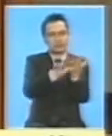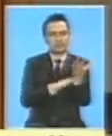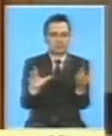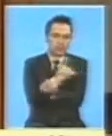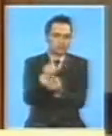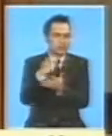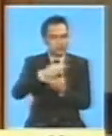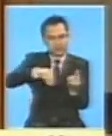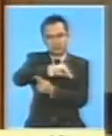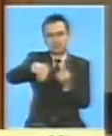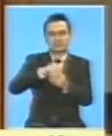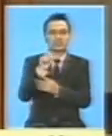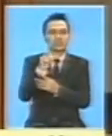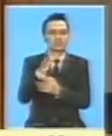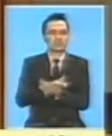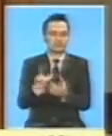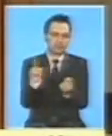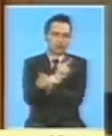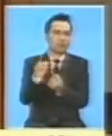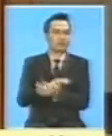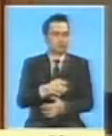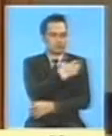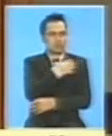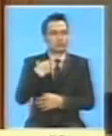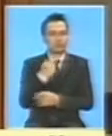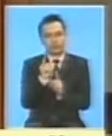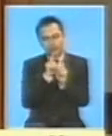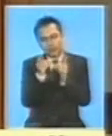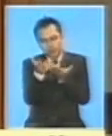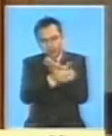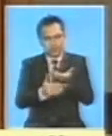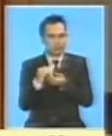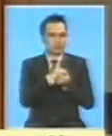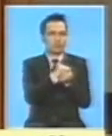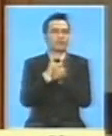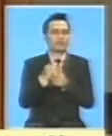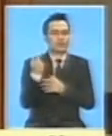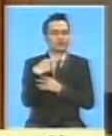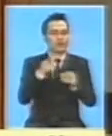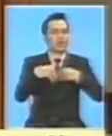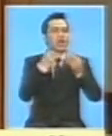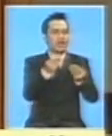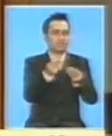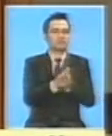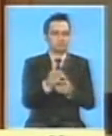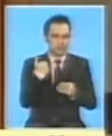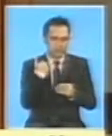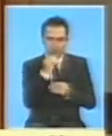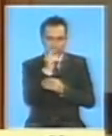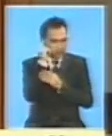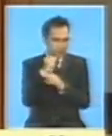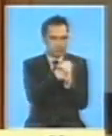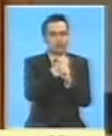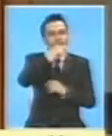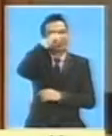ฐกิจสังคมโดยใช้กลไกทางการทูตแบบบูรณาการมาให้เกิดประโยชน์สูงสุดทั้งโดยตรงและโดยอ้อมเช่นการคุ้มครองดูแล